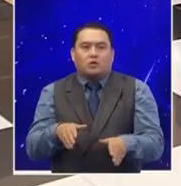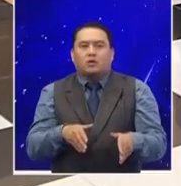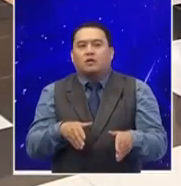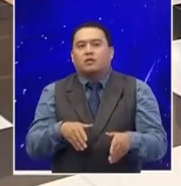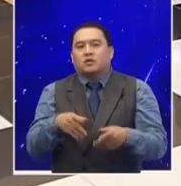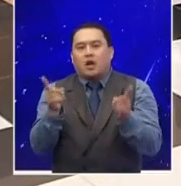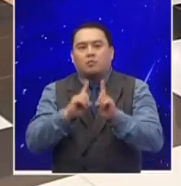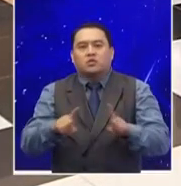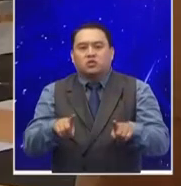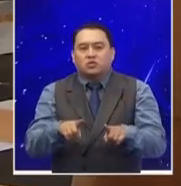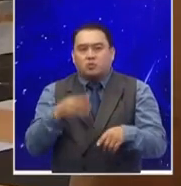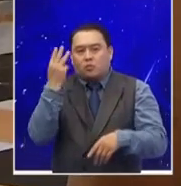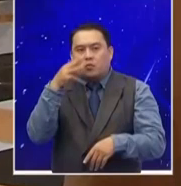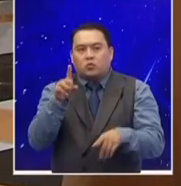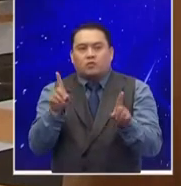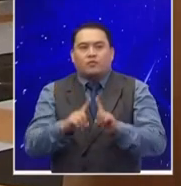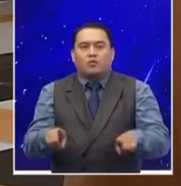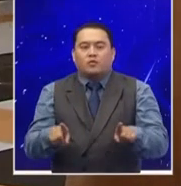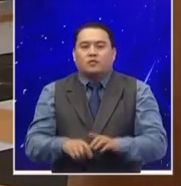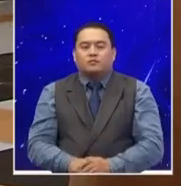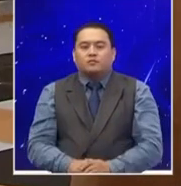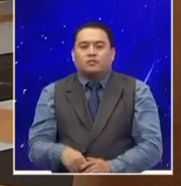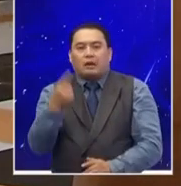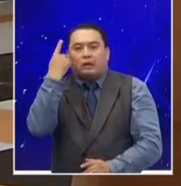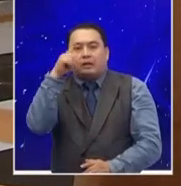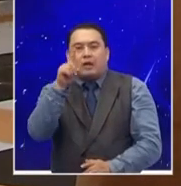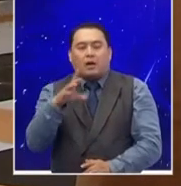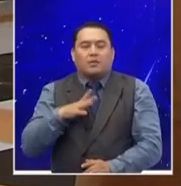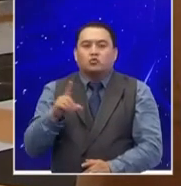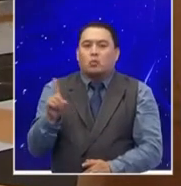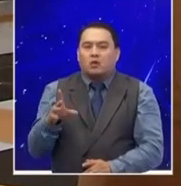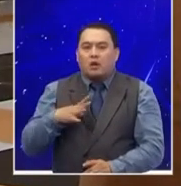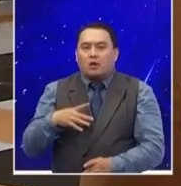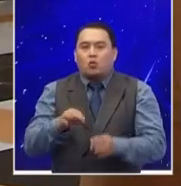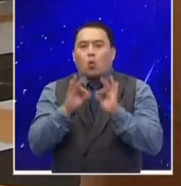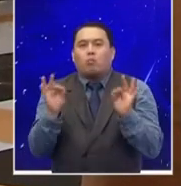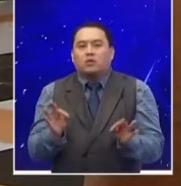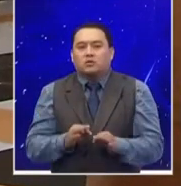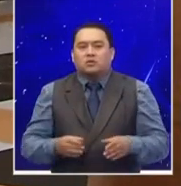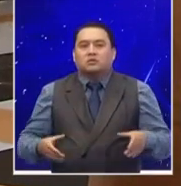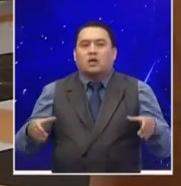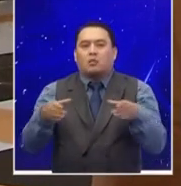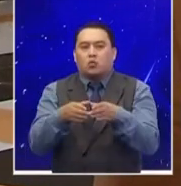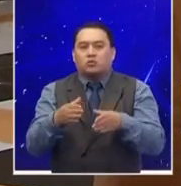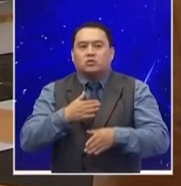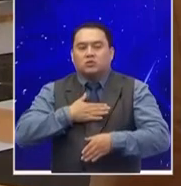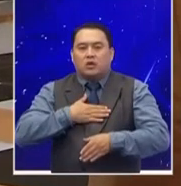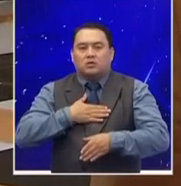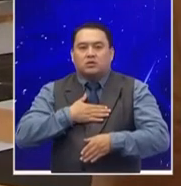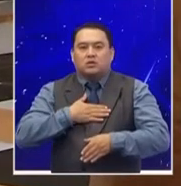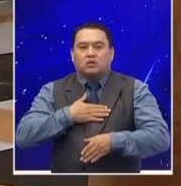и креативный подход. В какой-то момент родилась идея каким-то образом собрать наше сообщество и